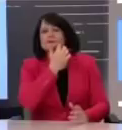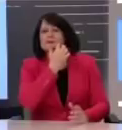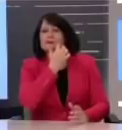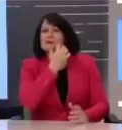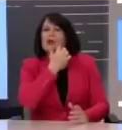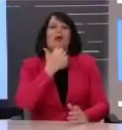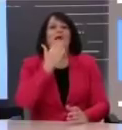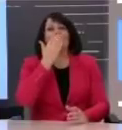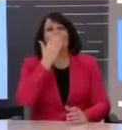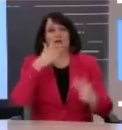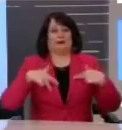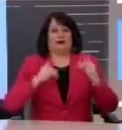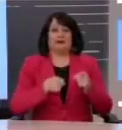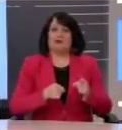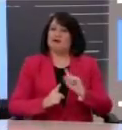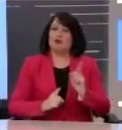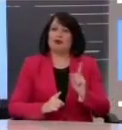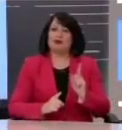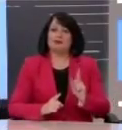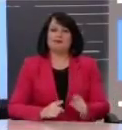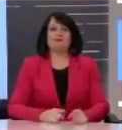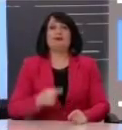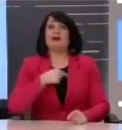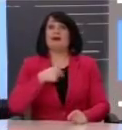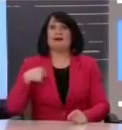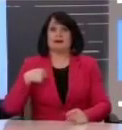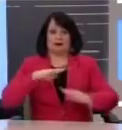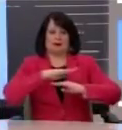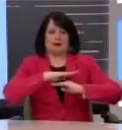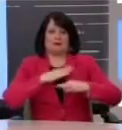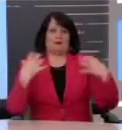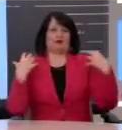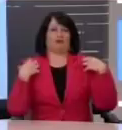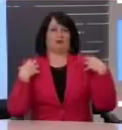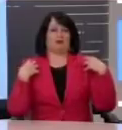έχει κριθεί όχι από την κυβέρνηση, επαναλαμβάνω, αλλά από την ηγεσία των ενόπλων δυνάμεων,